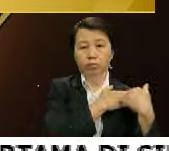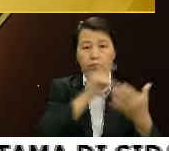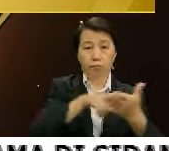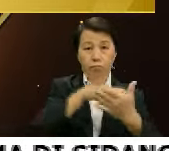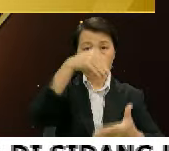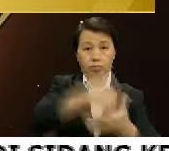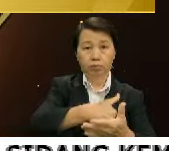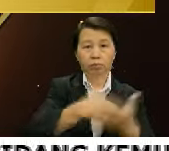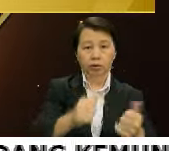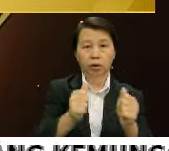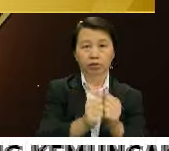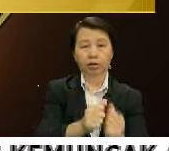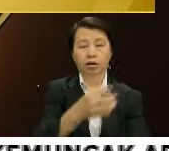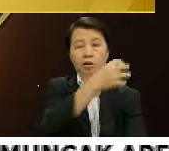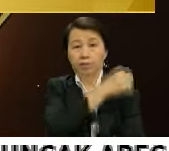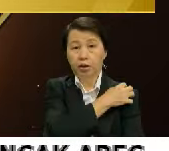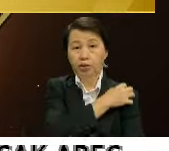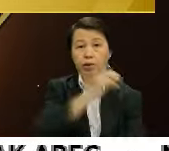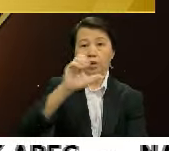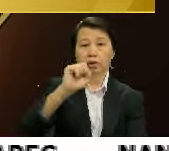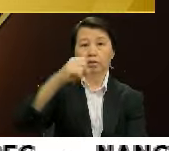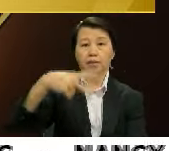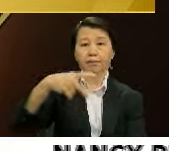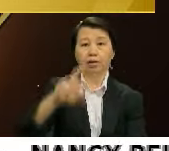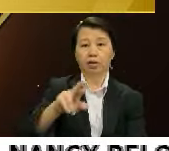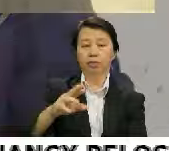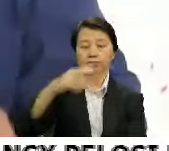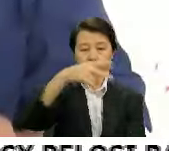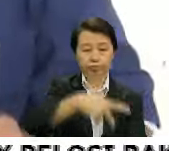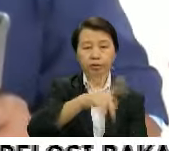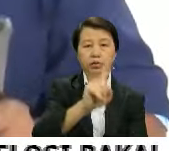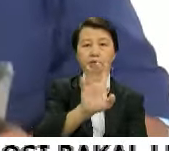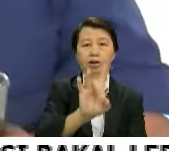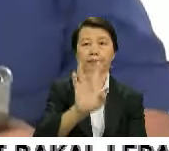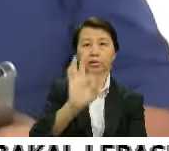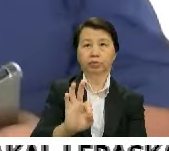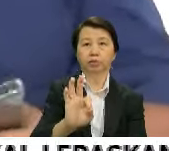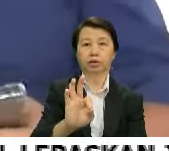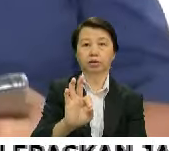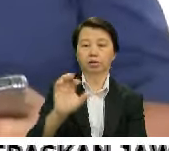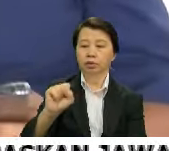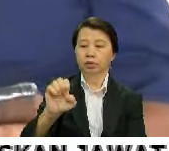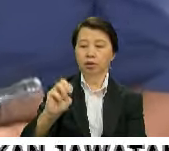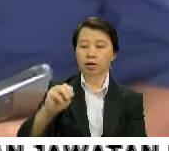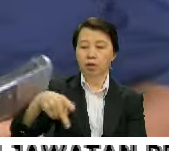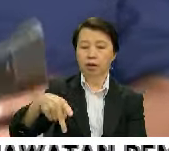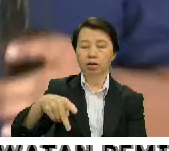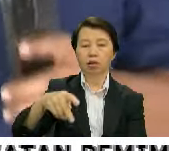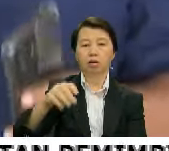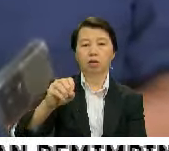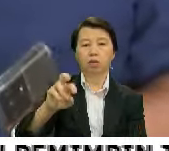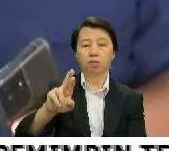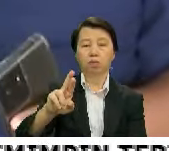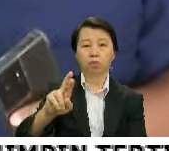itu kita terus bersama dengan pegawai pengurus pilihan raya bagi kawasan P189 Sempurna, Encik Juraimin